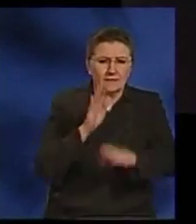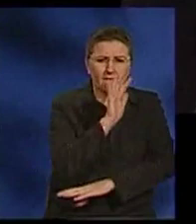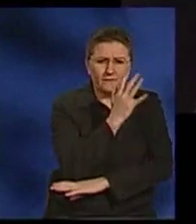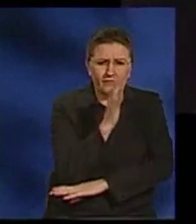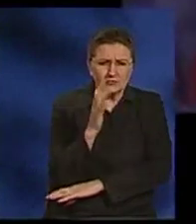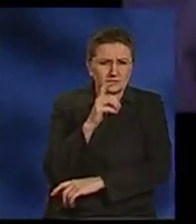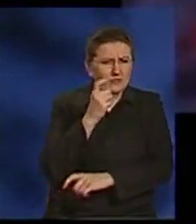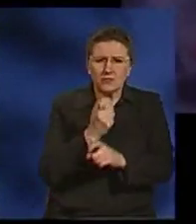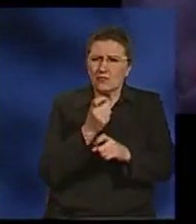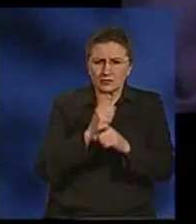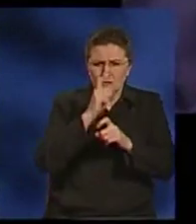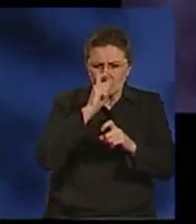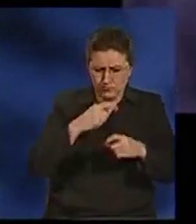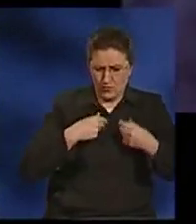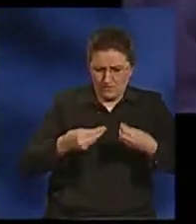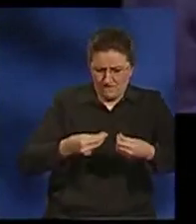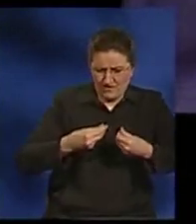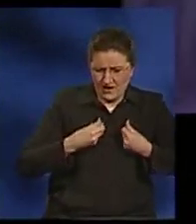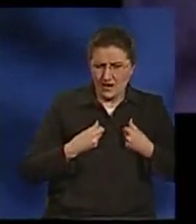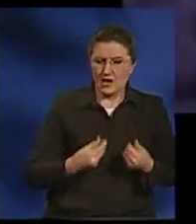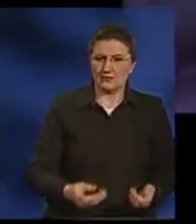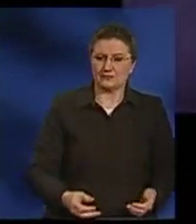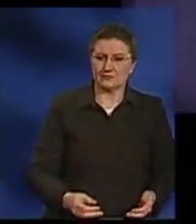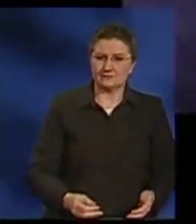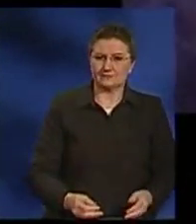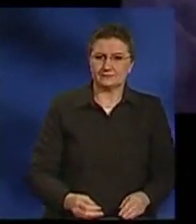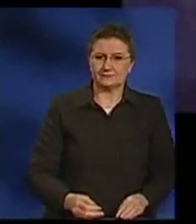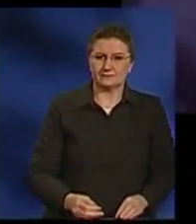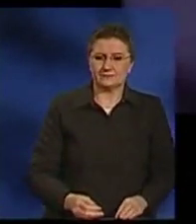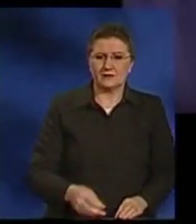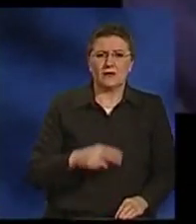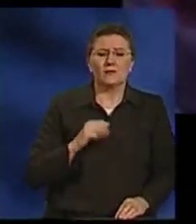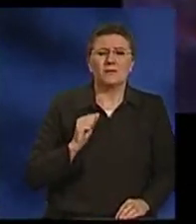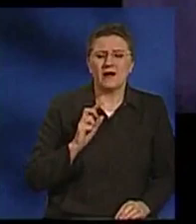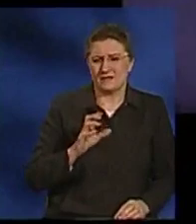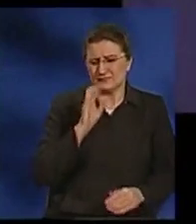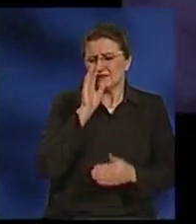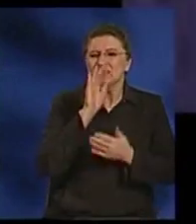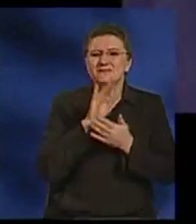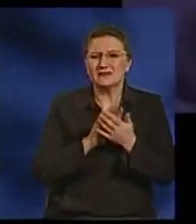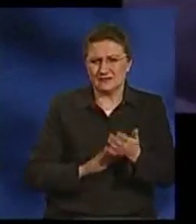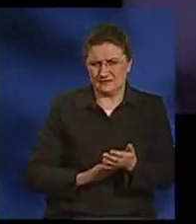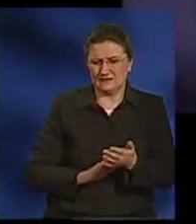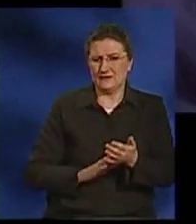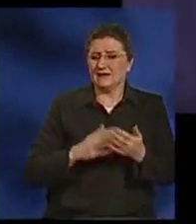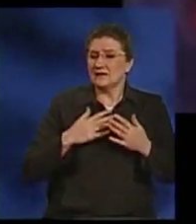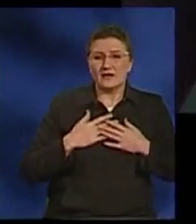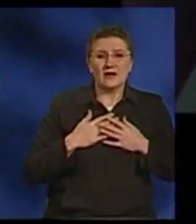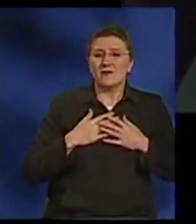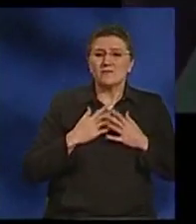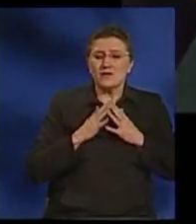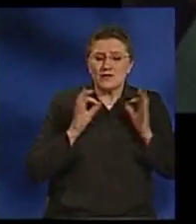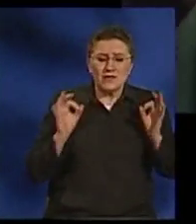И плохо тебе от этих корней Хе-хе-хе О, Папс, извини Я больше